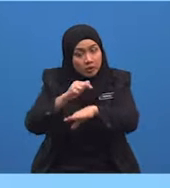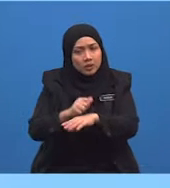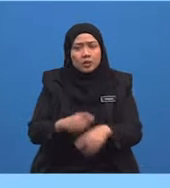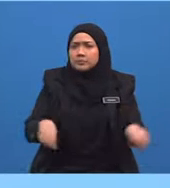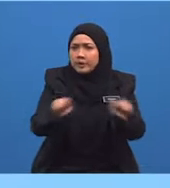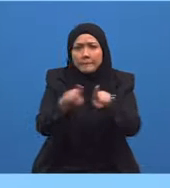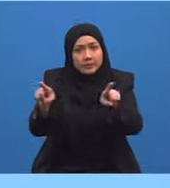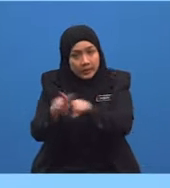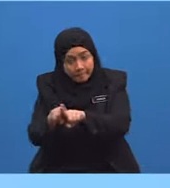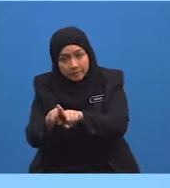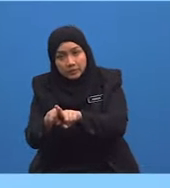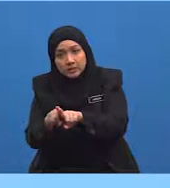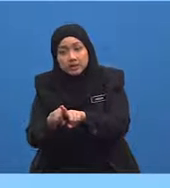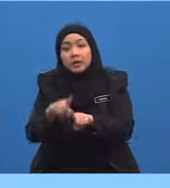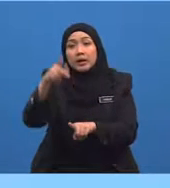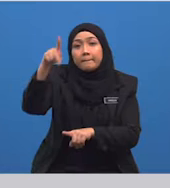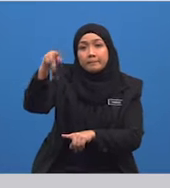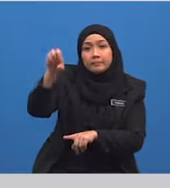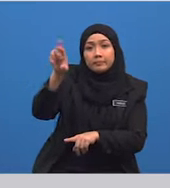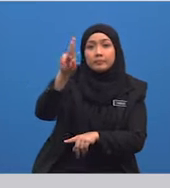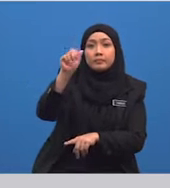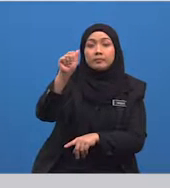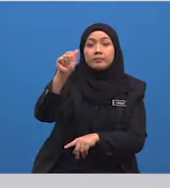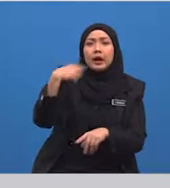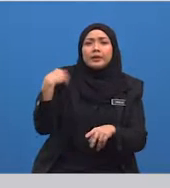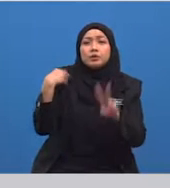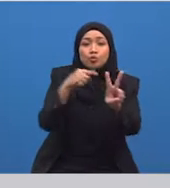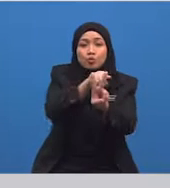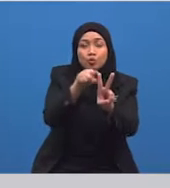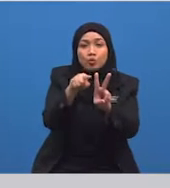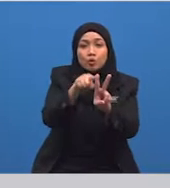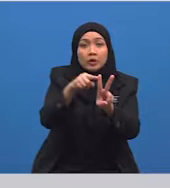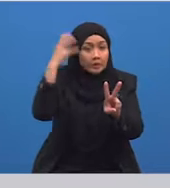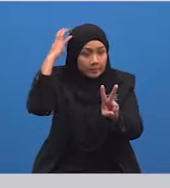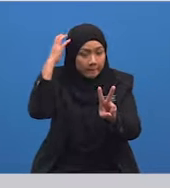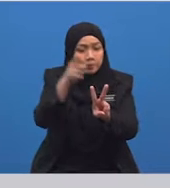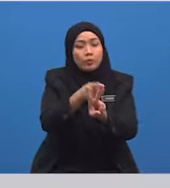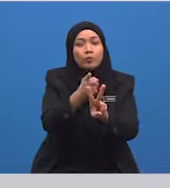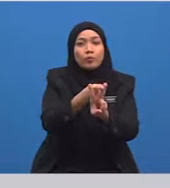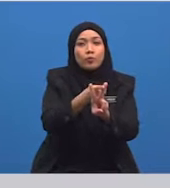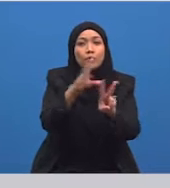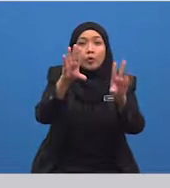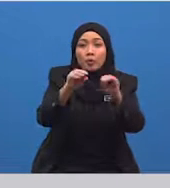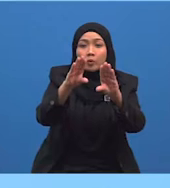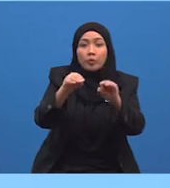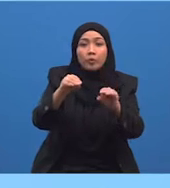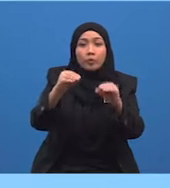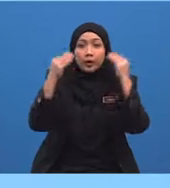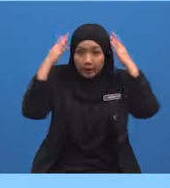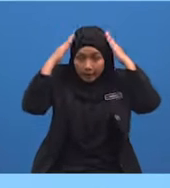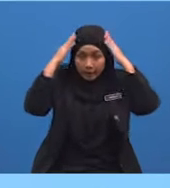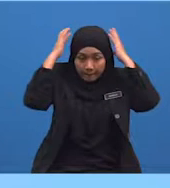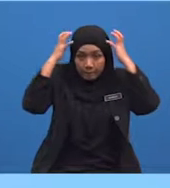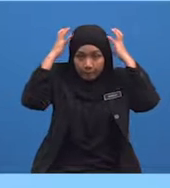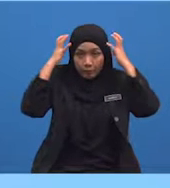perapi yang bersifat asid. Apabila kita menggunakan perapi selepas menggunakan syampu,